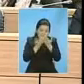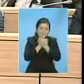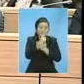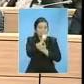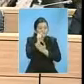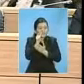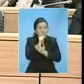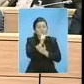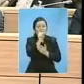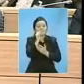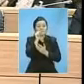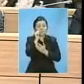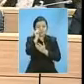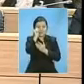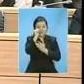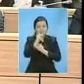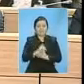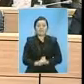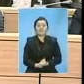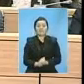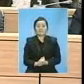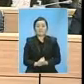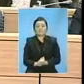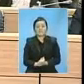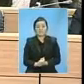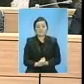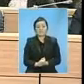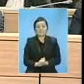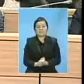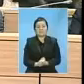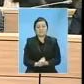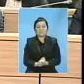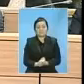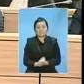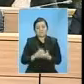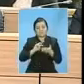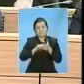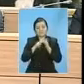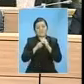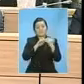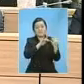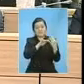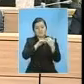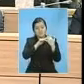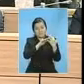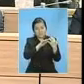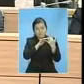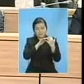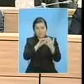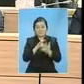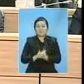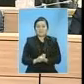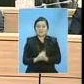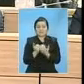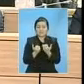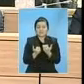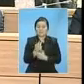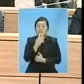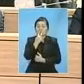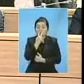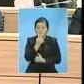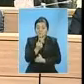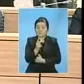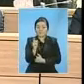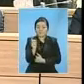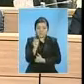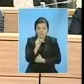าด้วยความเป็นมนุษย์ก็คือการสนทนานั่นเองดิฉันกำลังเห็นว่าขณะนี้สภ